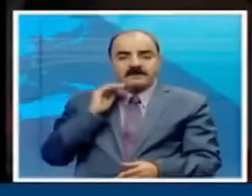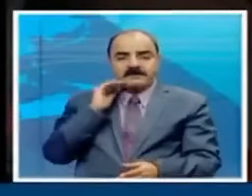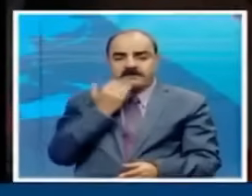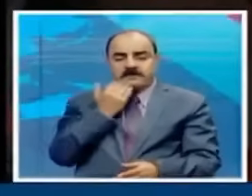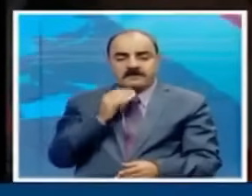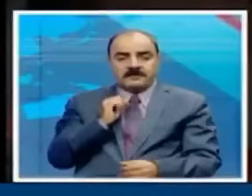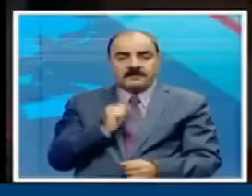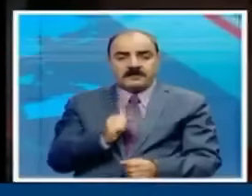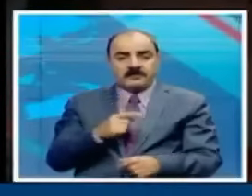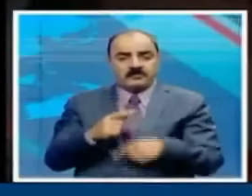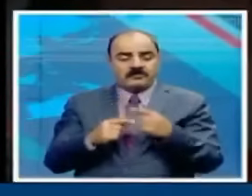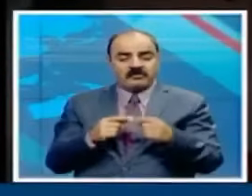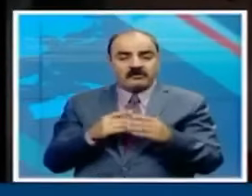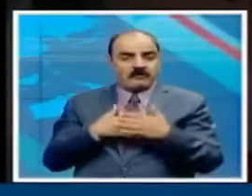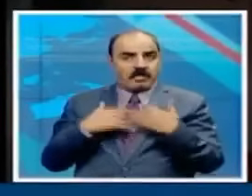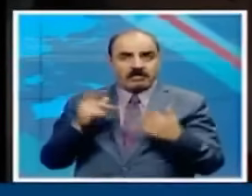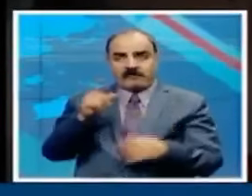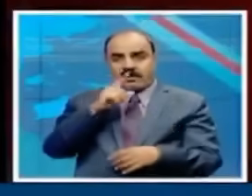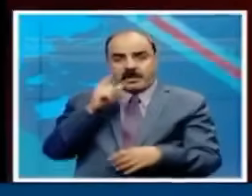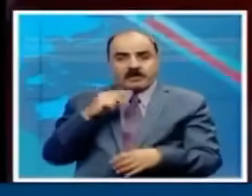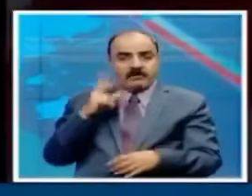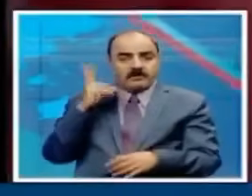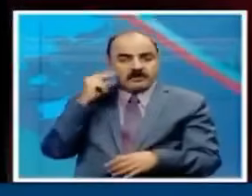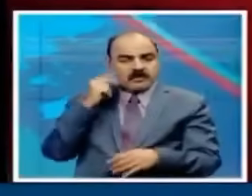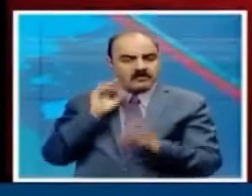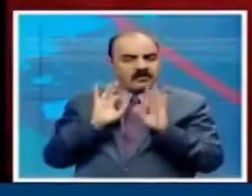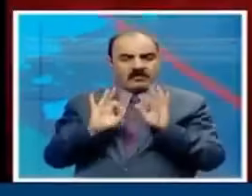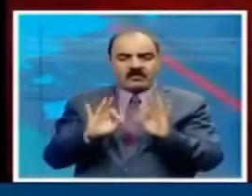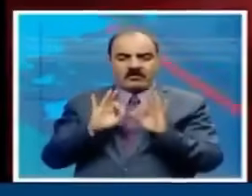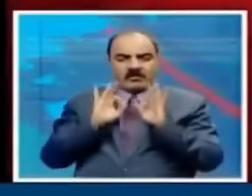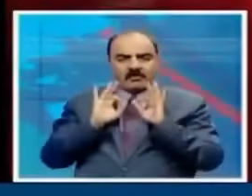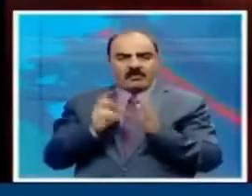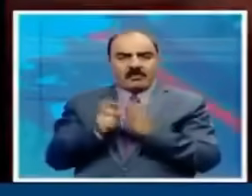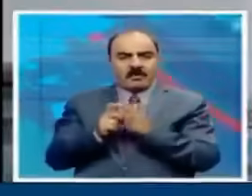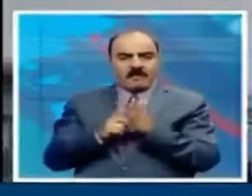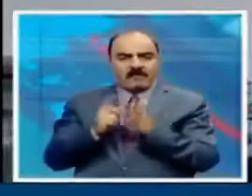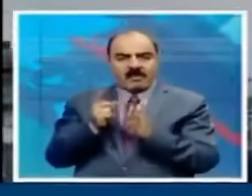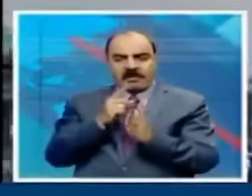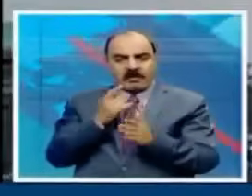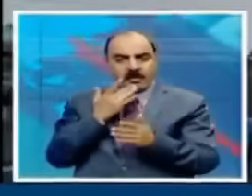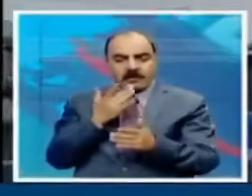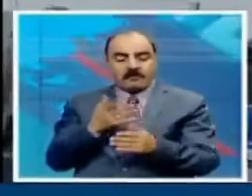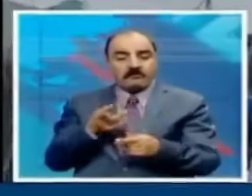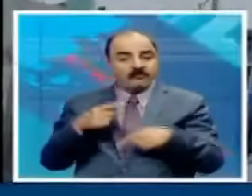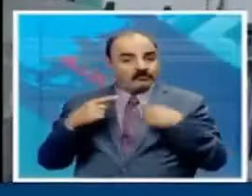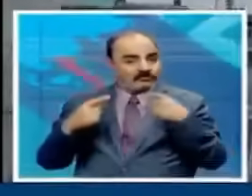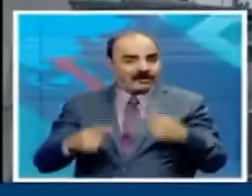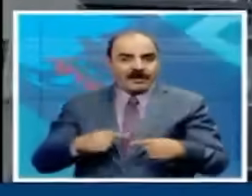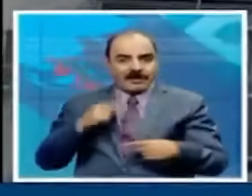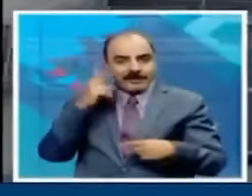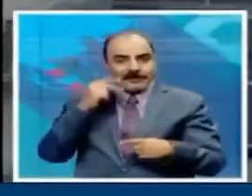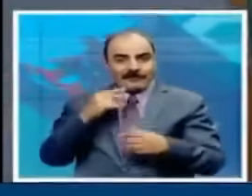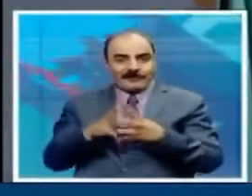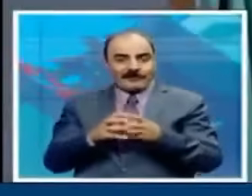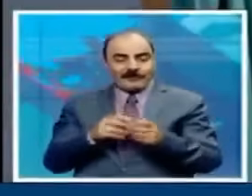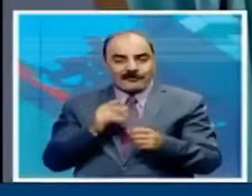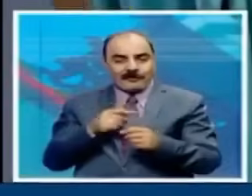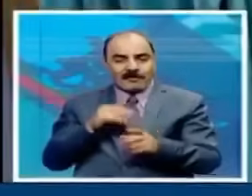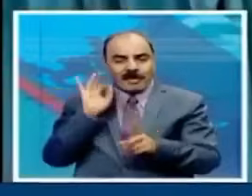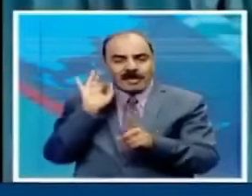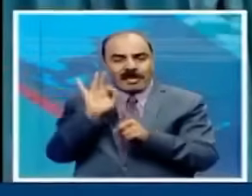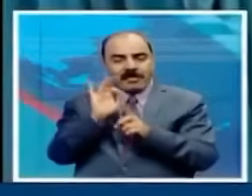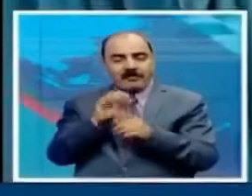واضح على مخالفة كل الأعراف الإنسانية والقوانين الدولية، يواصل جيش الاحتلال